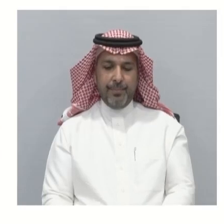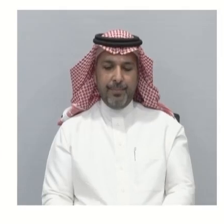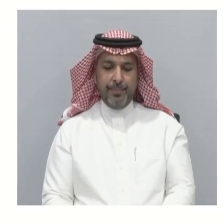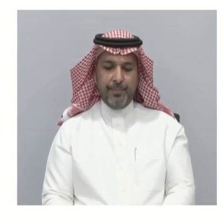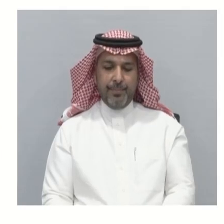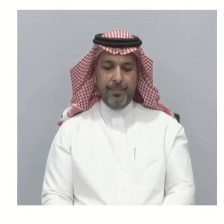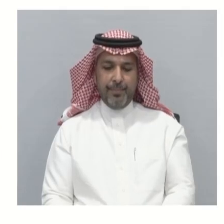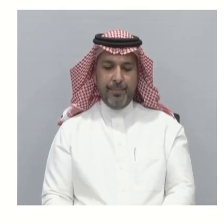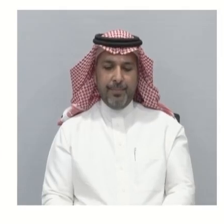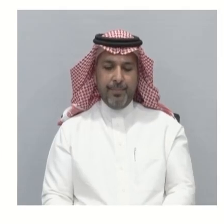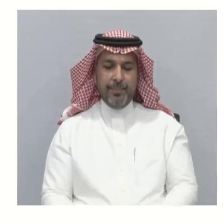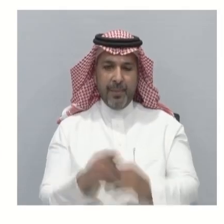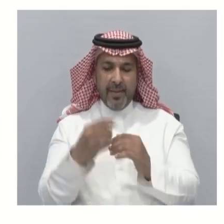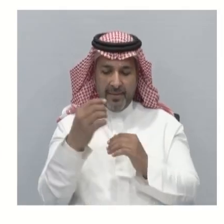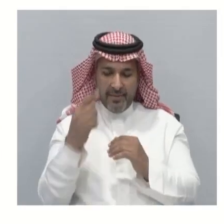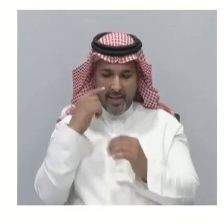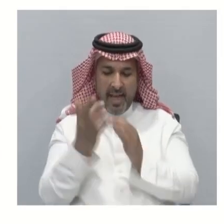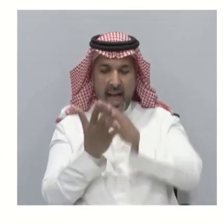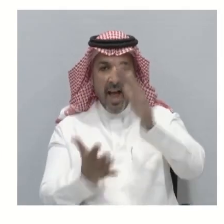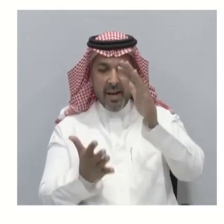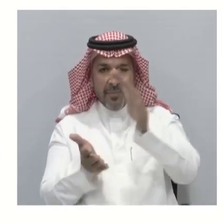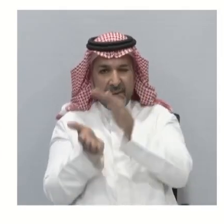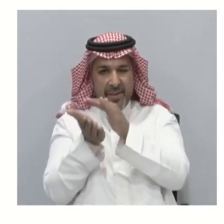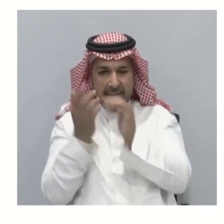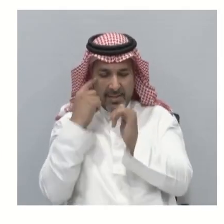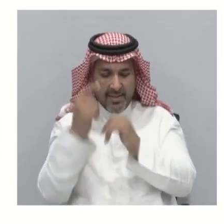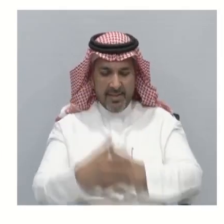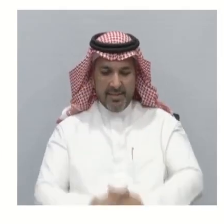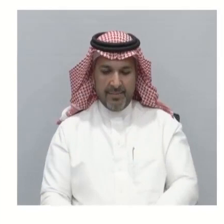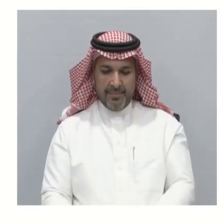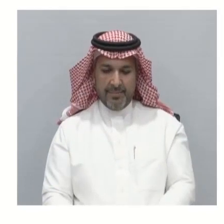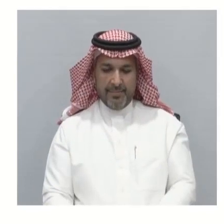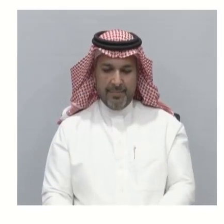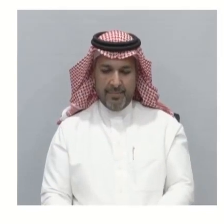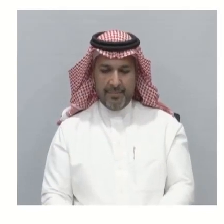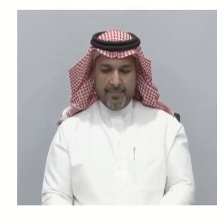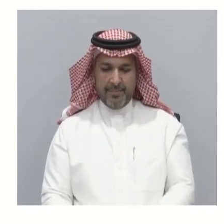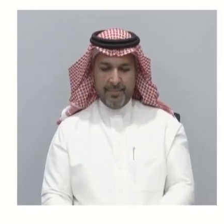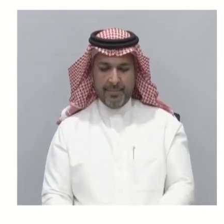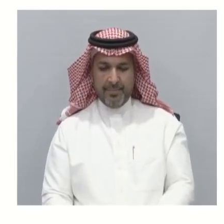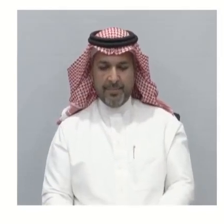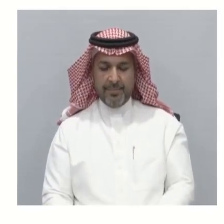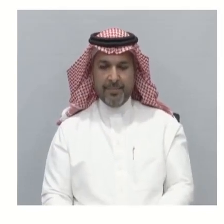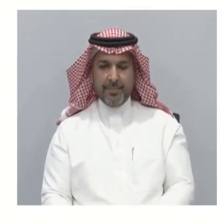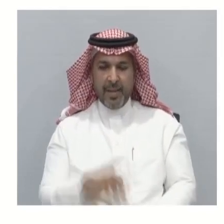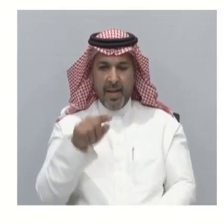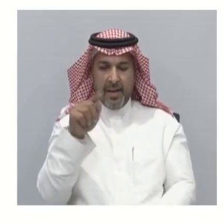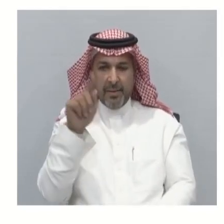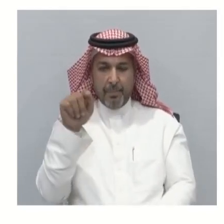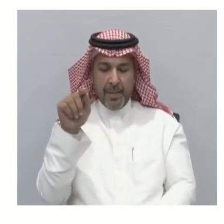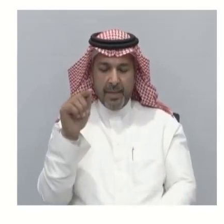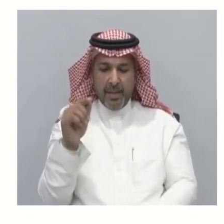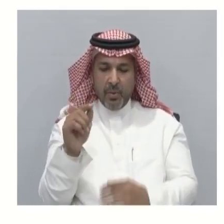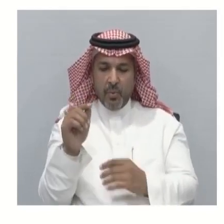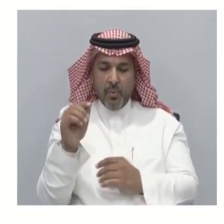ار اطول من قطعه المستقيمه اس ام تعال قارنلي بين الار بي والام بي الار بي